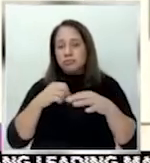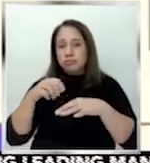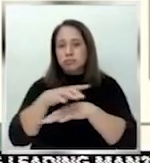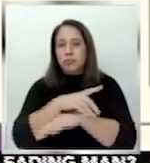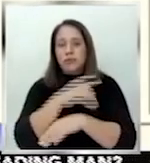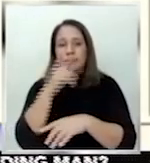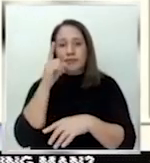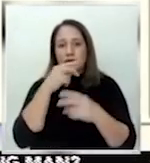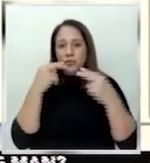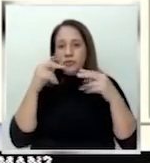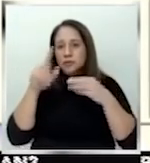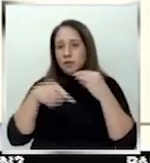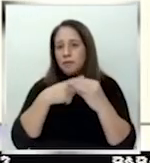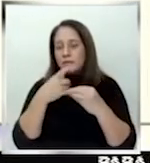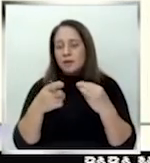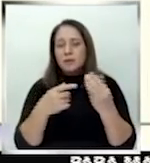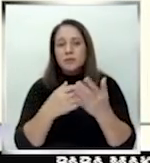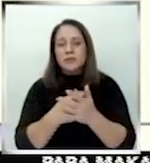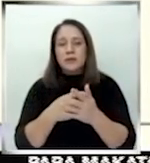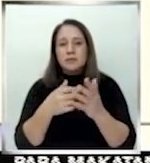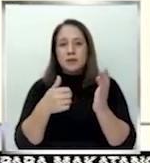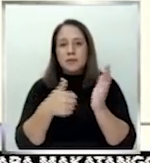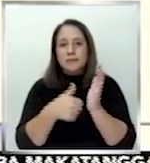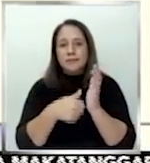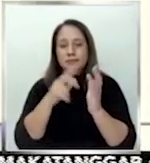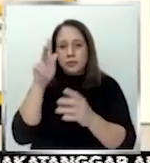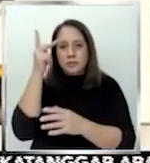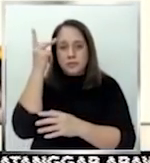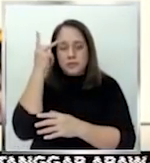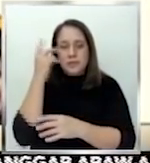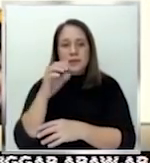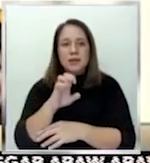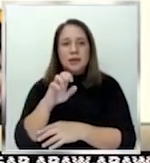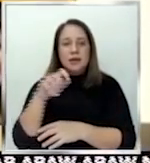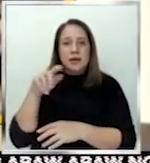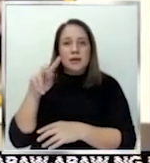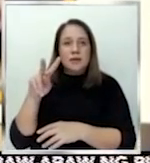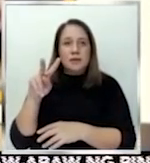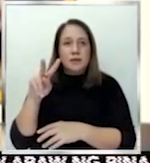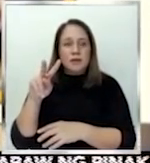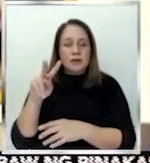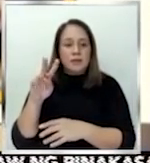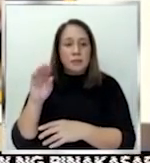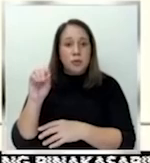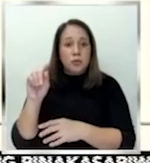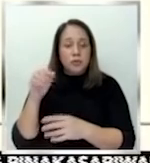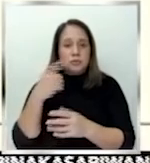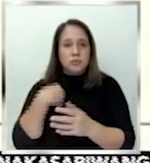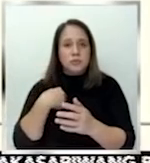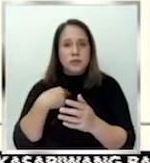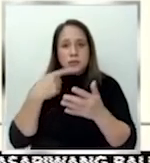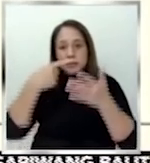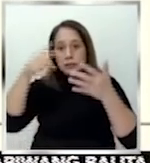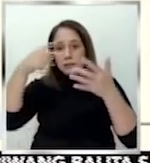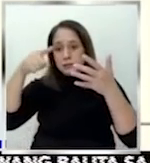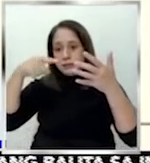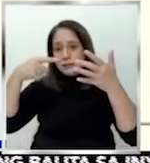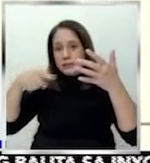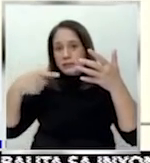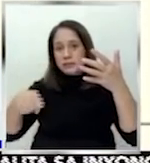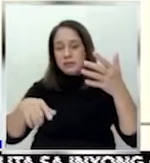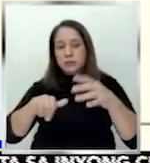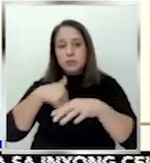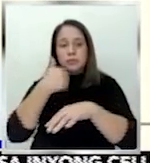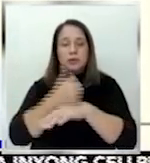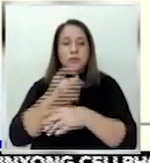kandidato. Miyembro ng eboto ng check.ph, isang alyansa ng mga fact-checker na inilunsad noong 2019